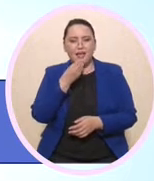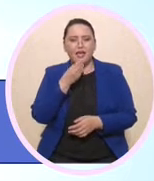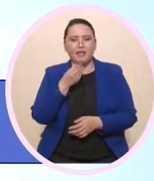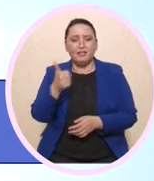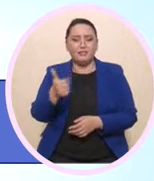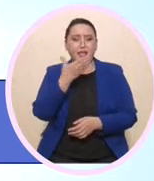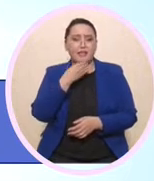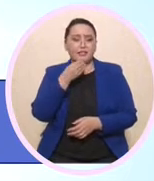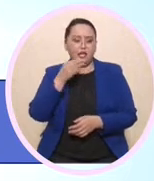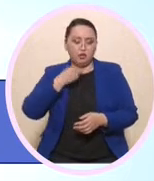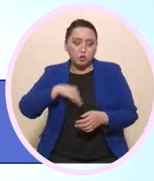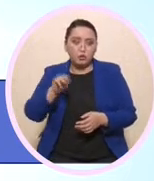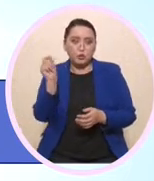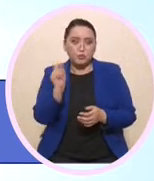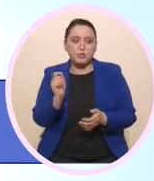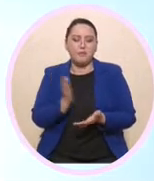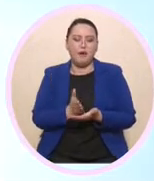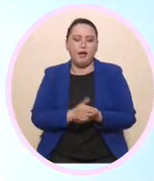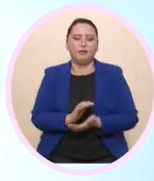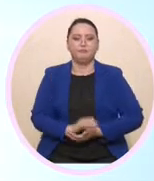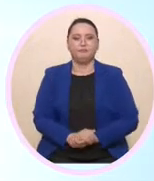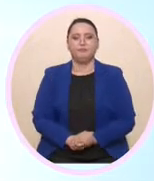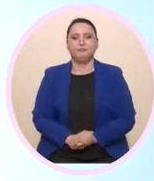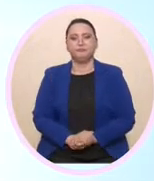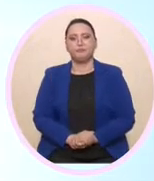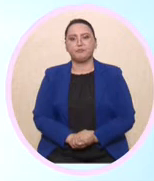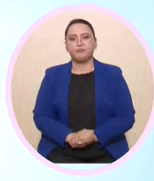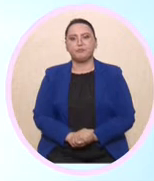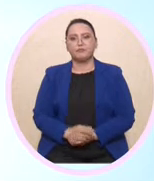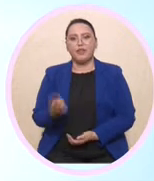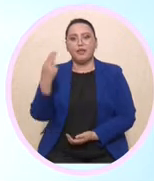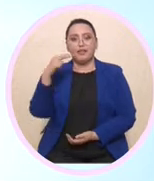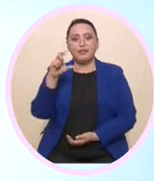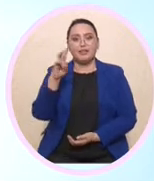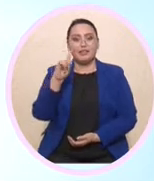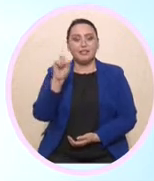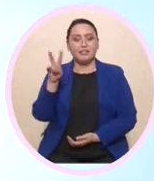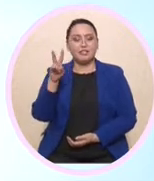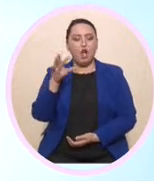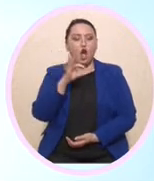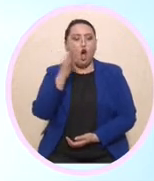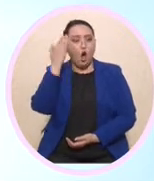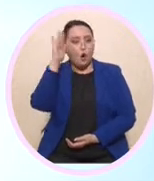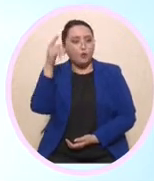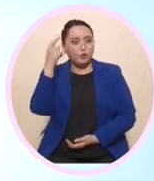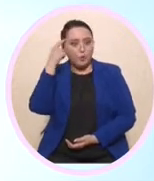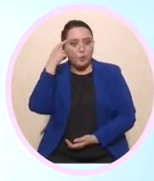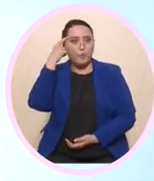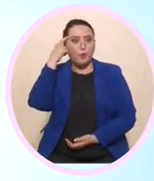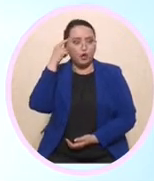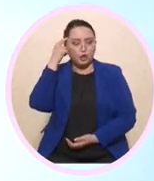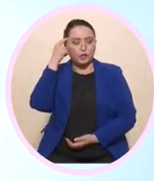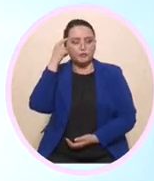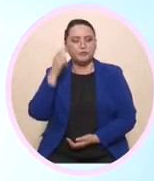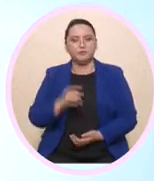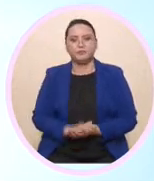бичээрэй. Үнээс олон үүл байгаа шүү хүүхдүүд ээ. Дэнзэн өвгний бодол. За энэхүү бодол дээр жишин харьцуулт хийсэн байгаа